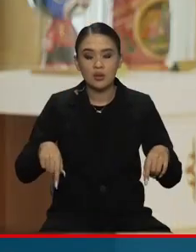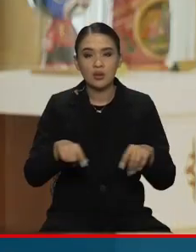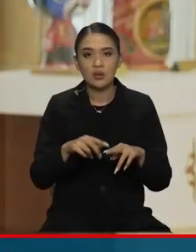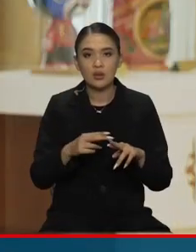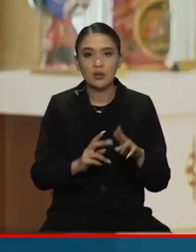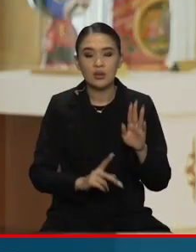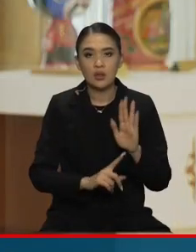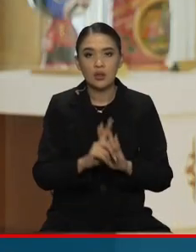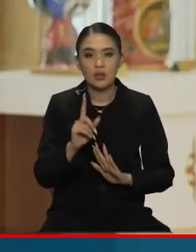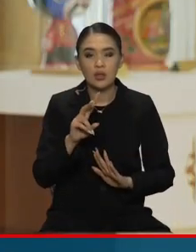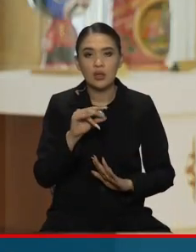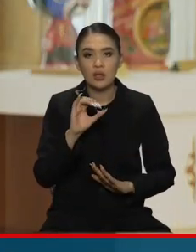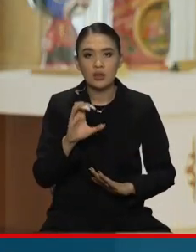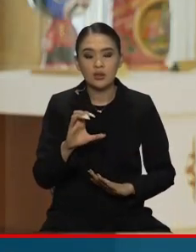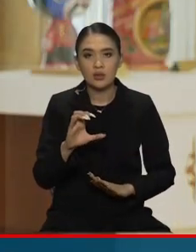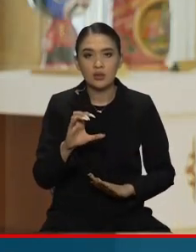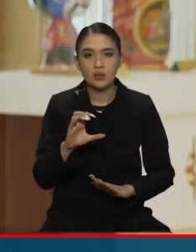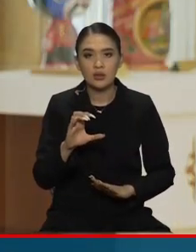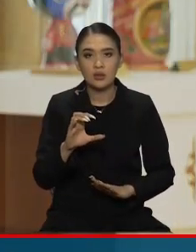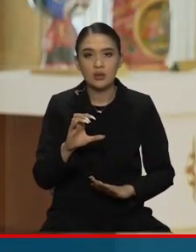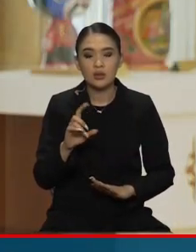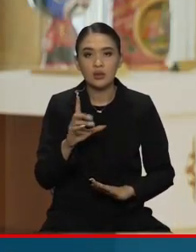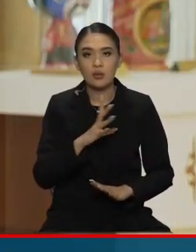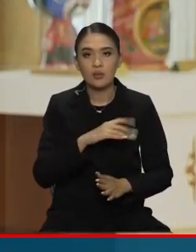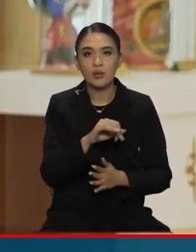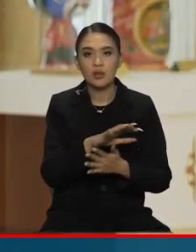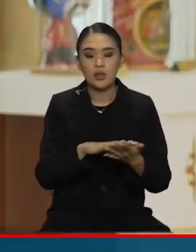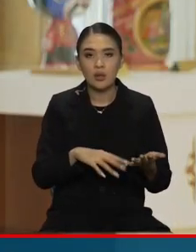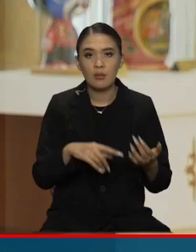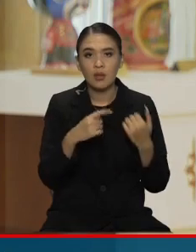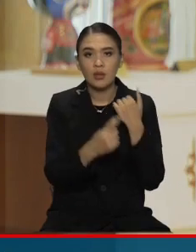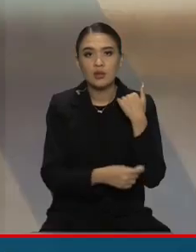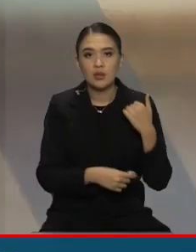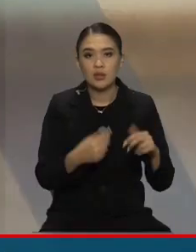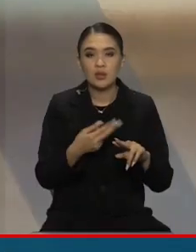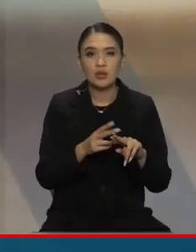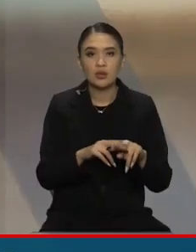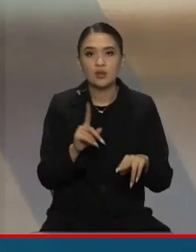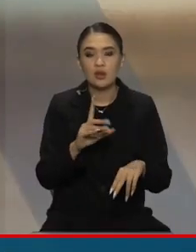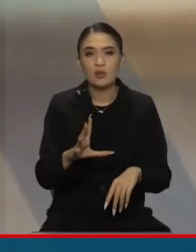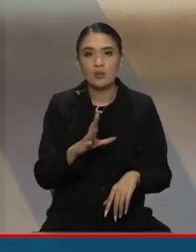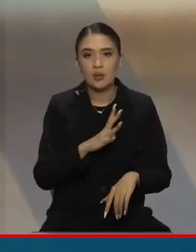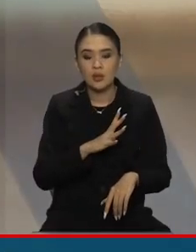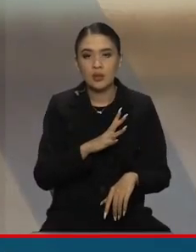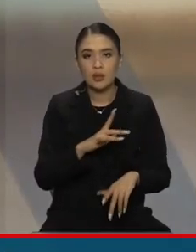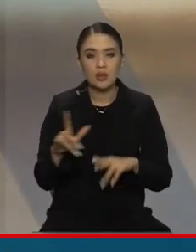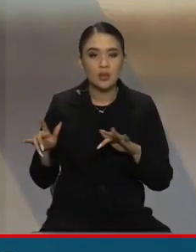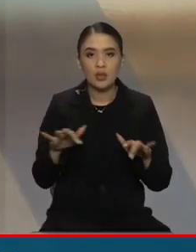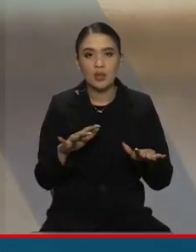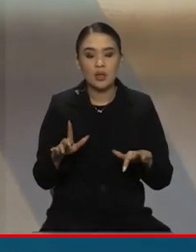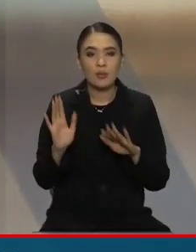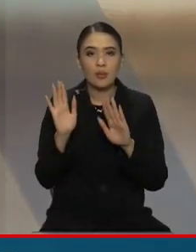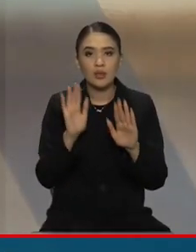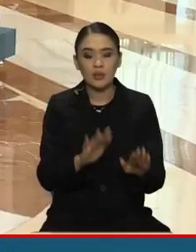культур леса значит посадочный материал будет выращивать непосредственно в этом же предприятии вообще посадку